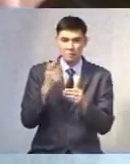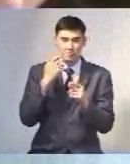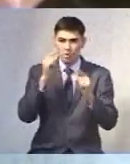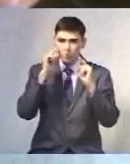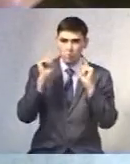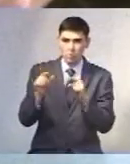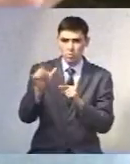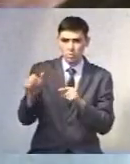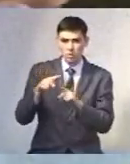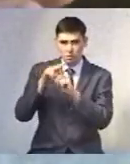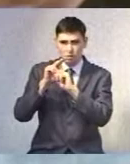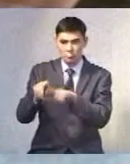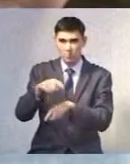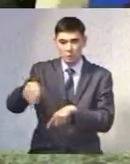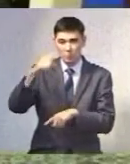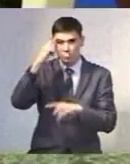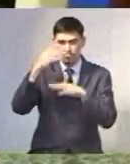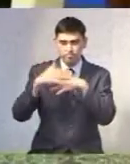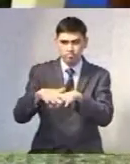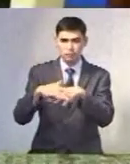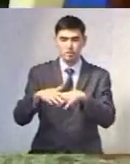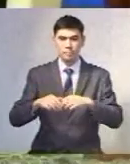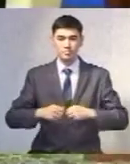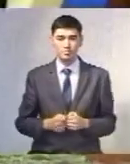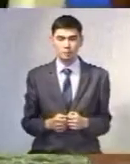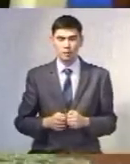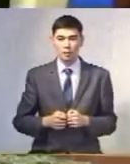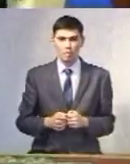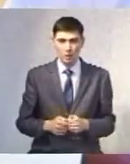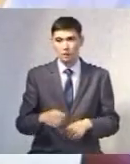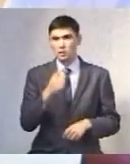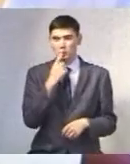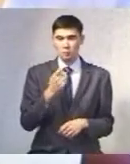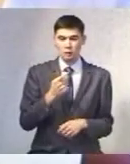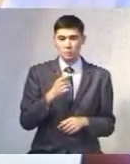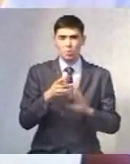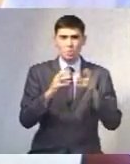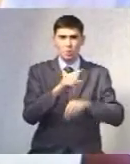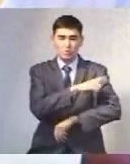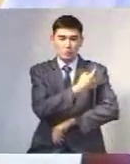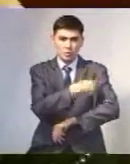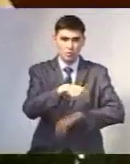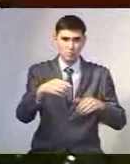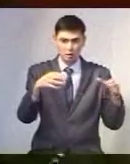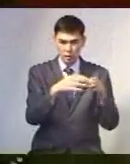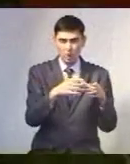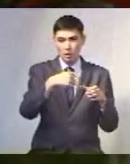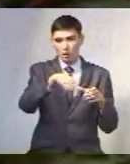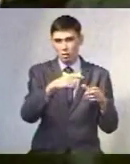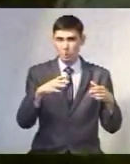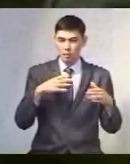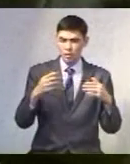стремление размышлять у медиков. От имени всего коллектива ректор вуза вручил Умит Каримовне награду «Щедрая душа»,